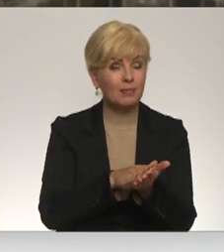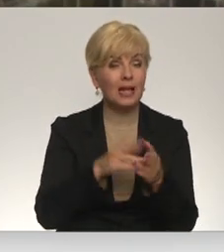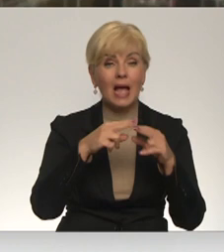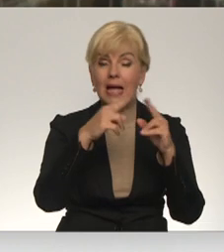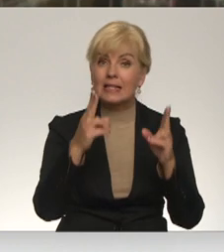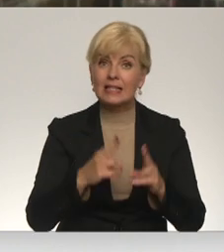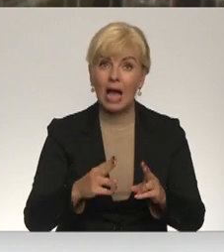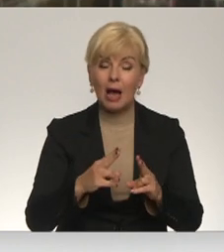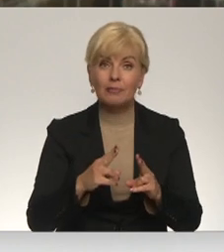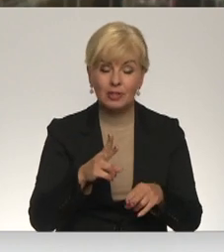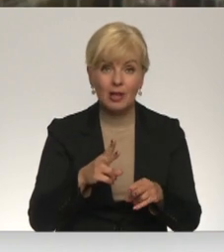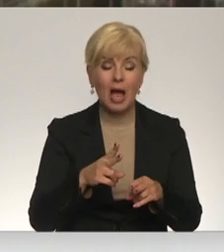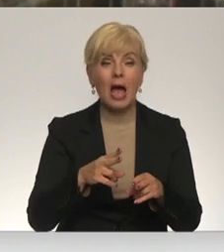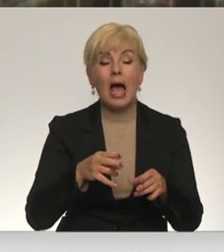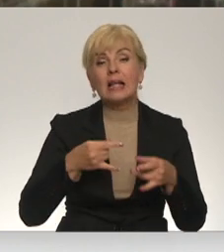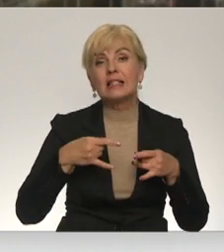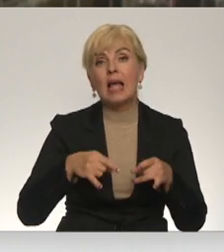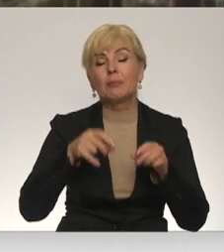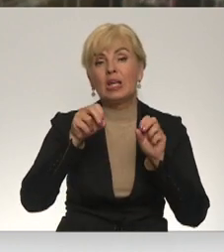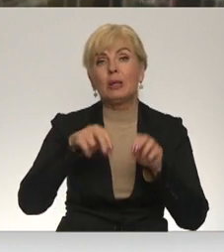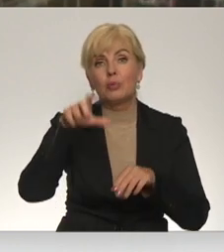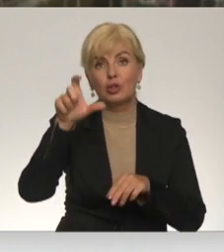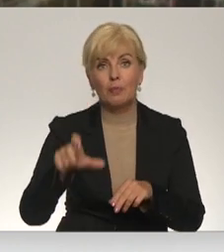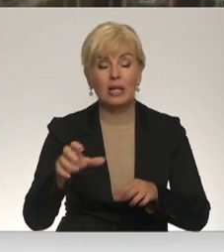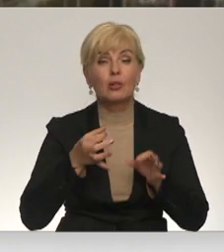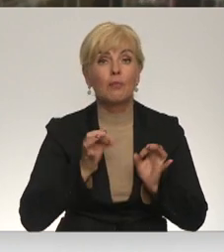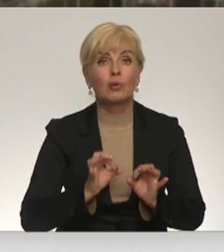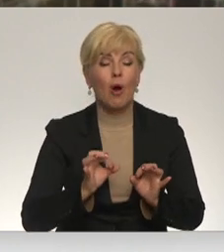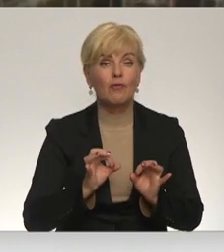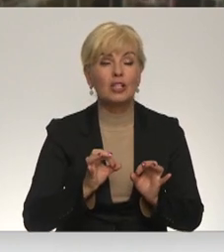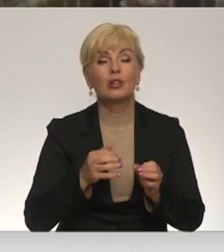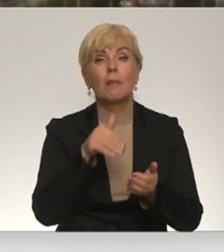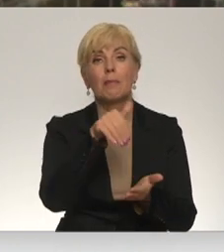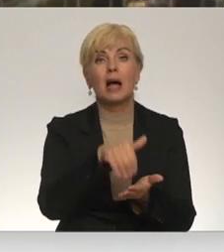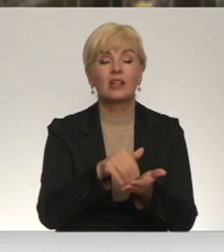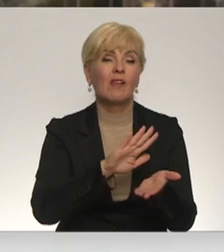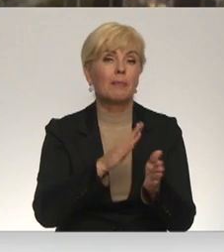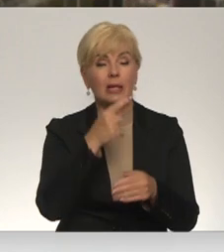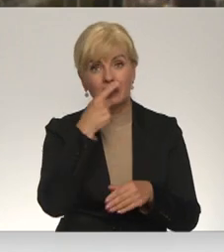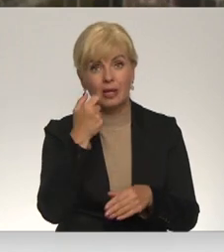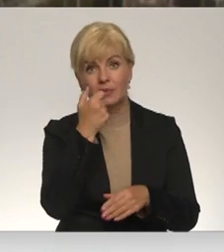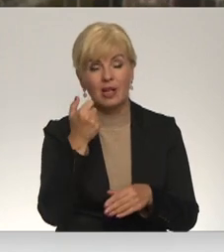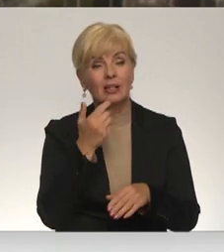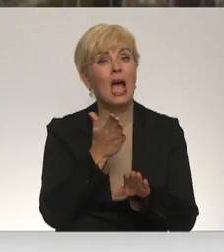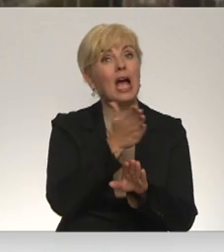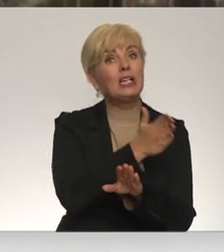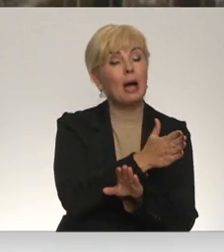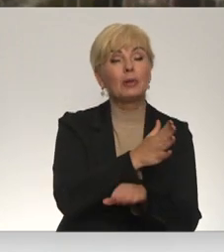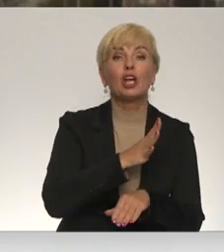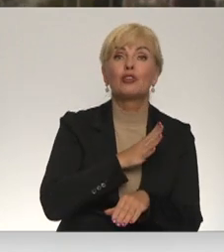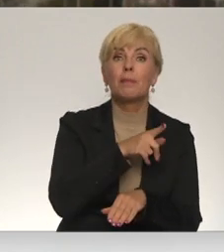starptautiskā vecmāšu diena. Šāda profesija pastāv vien pēdējos aptuveni 100 gadus, un tās priekšgājējas bija,